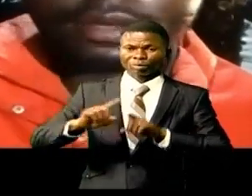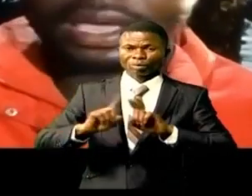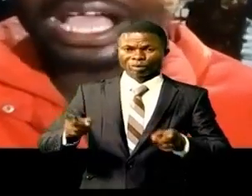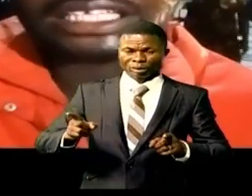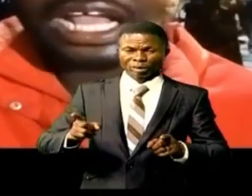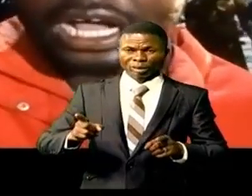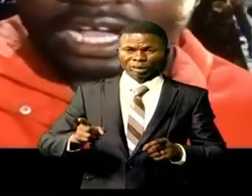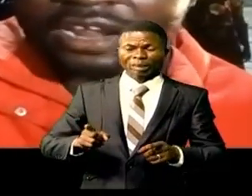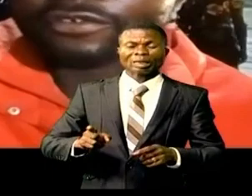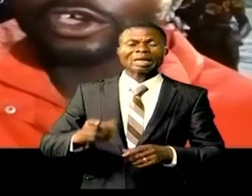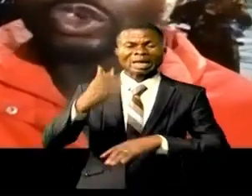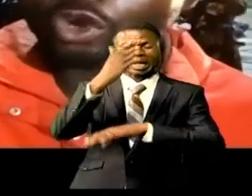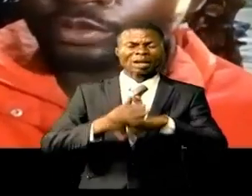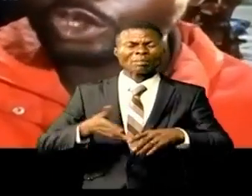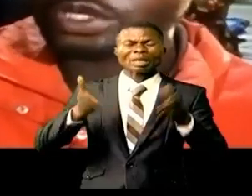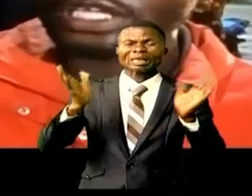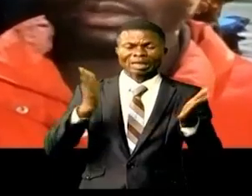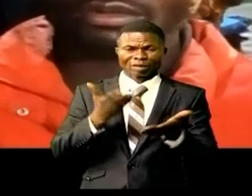est gravement blessé.